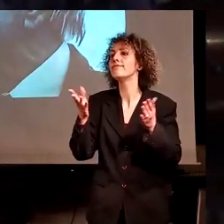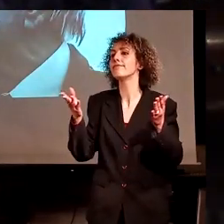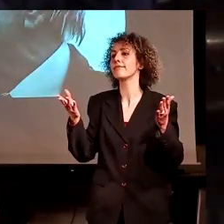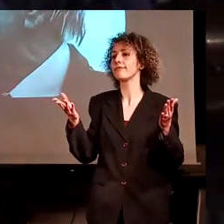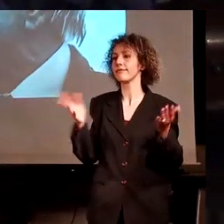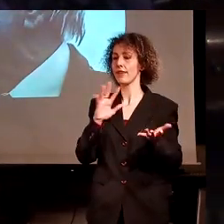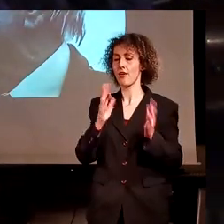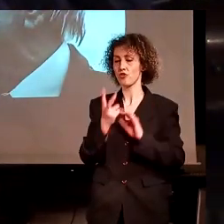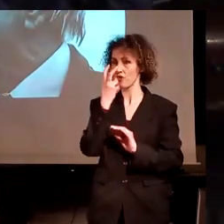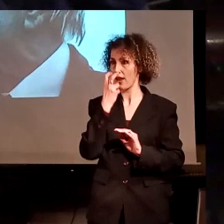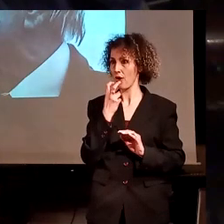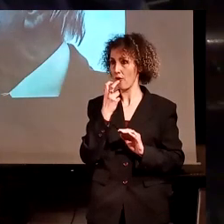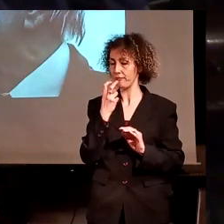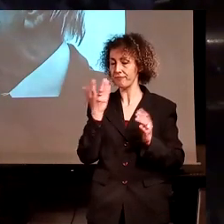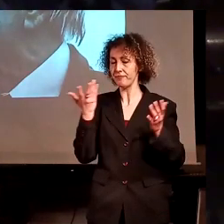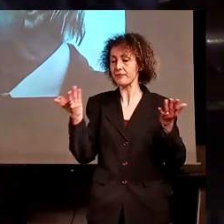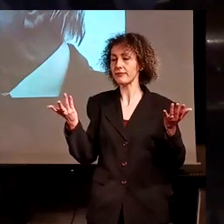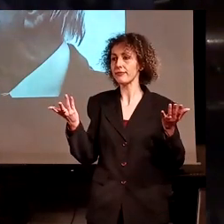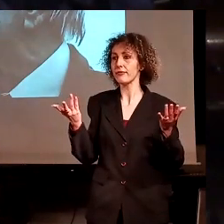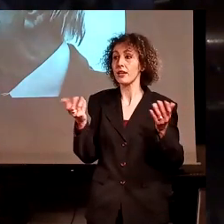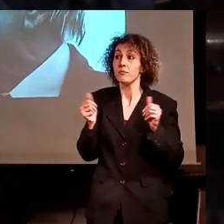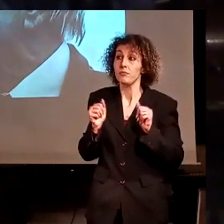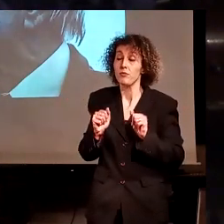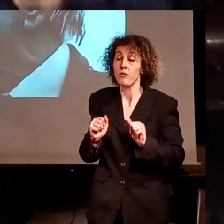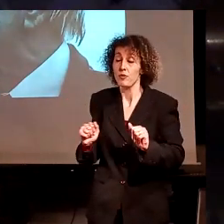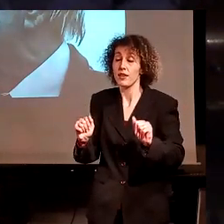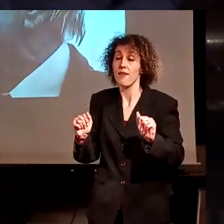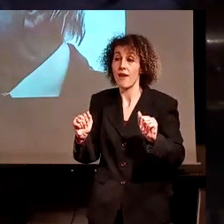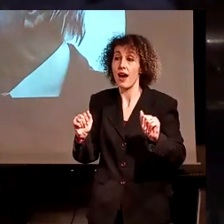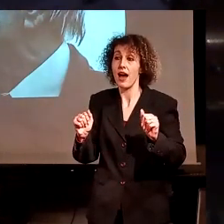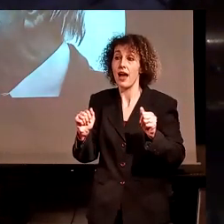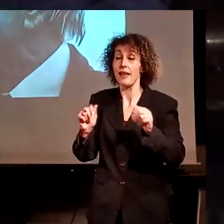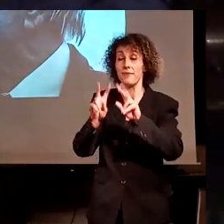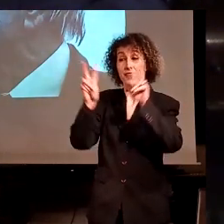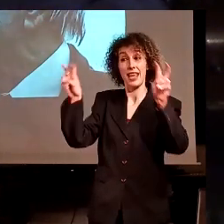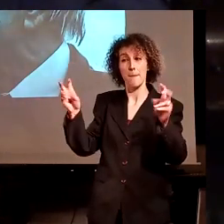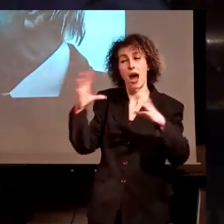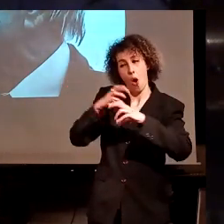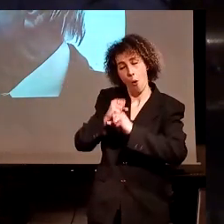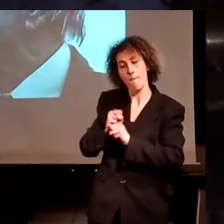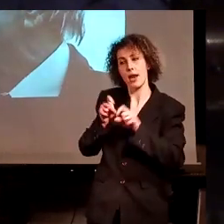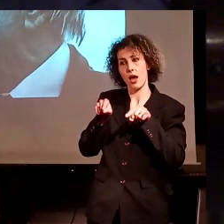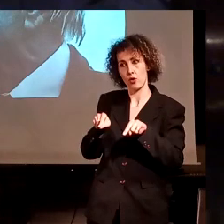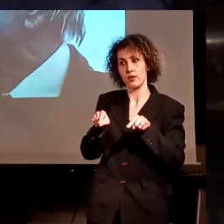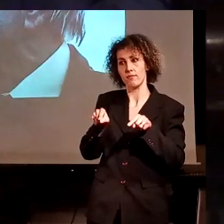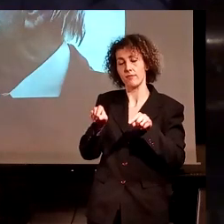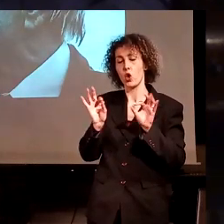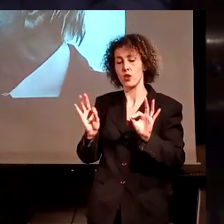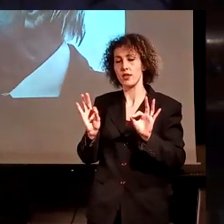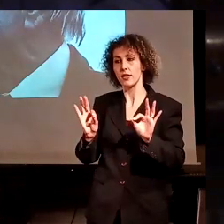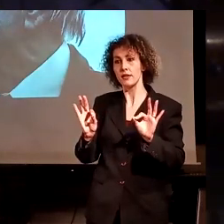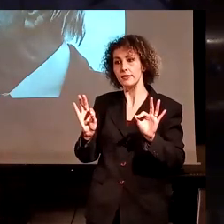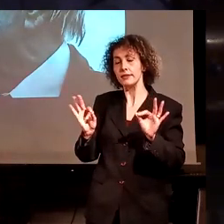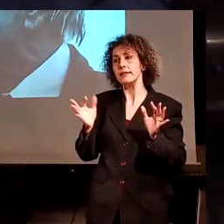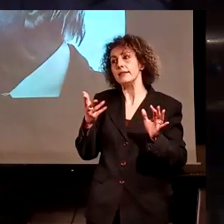modo storico eccezionale quindi si poteva declinare in quel modo il tema dell'ombra per a me piace più declinarlo